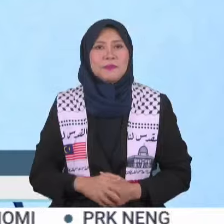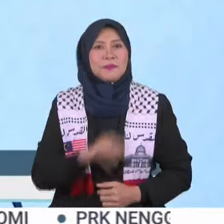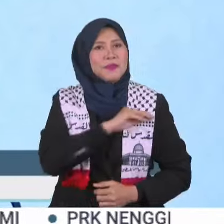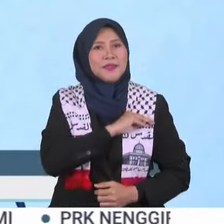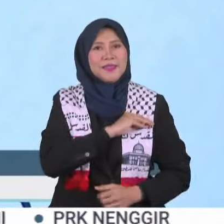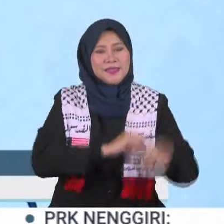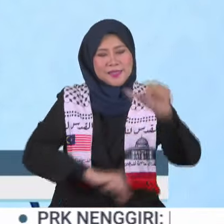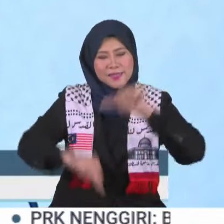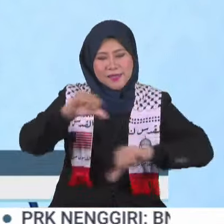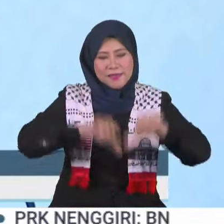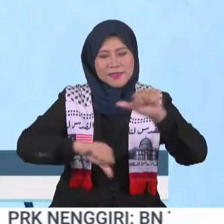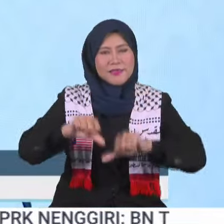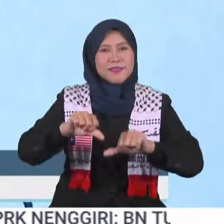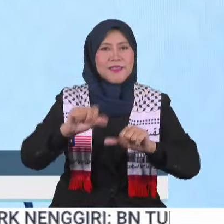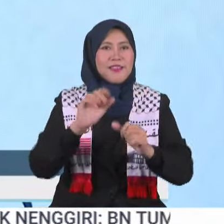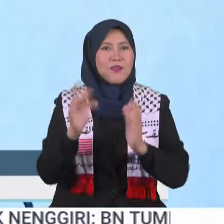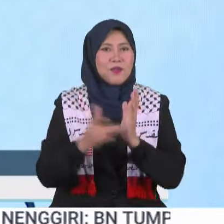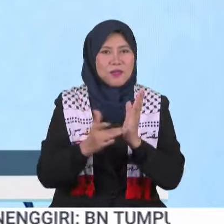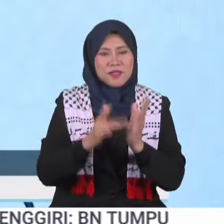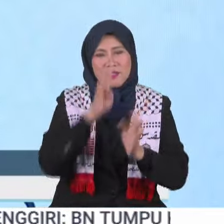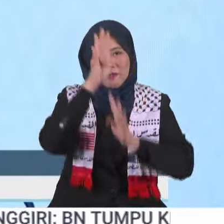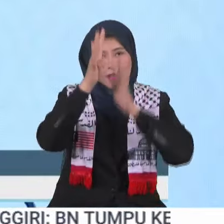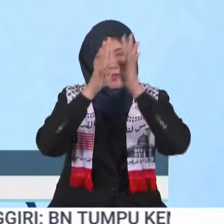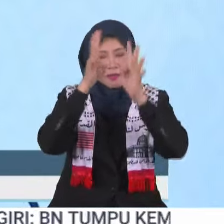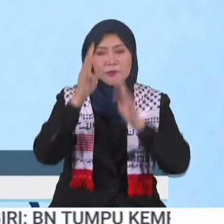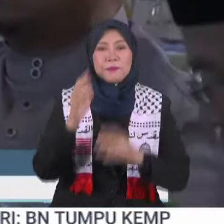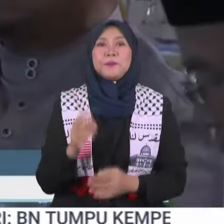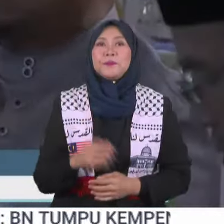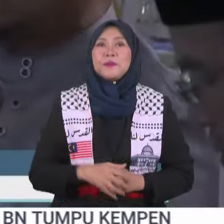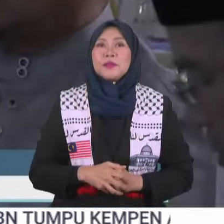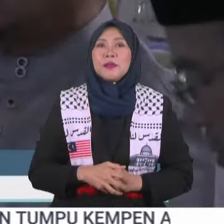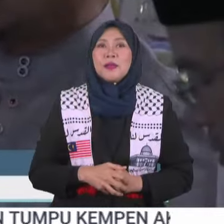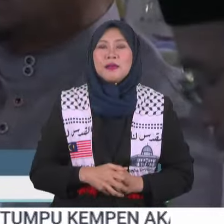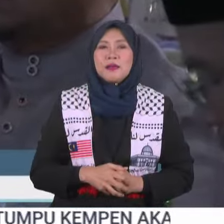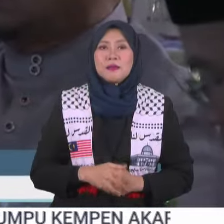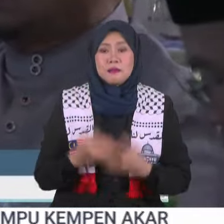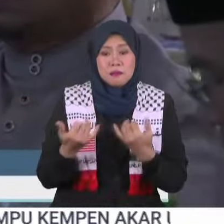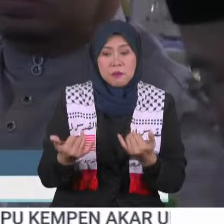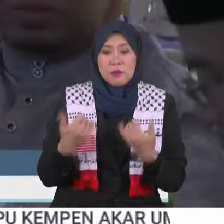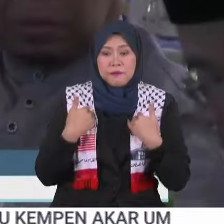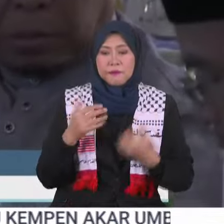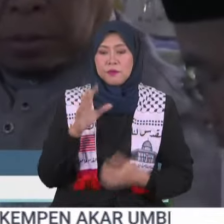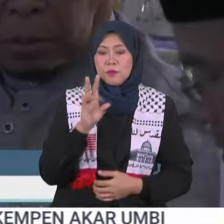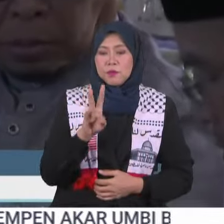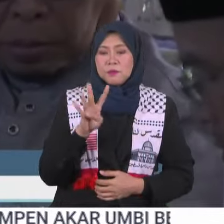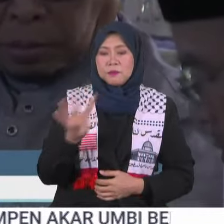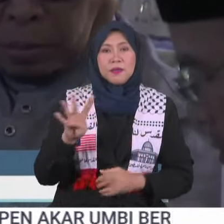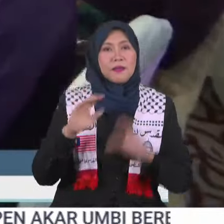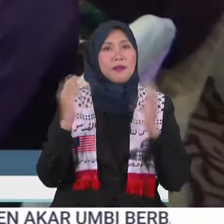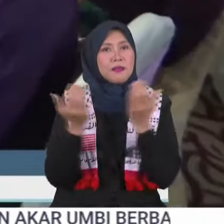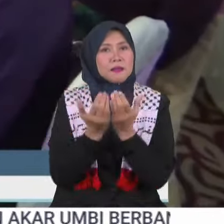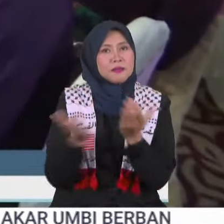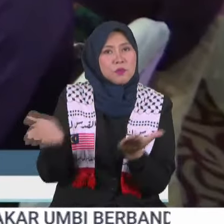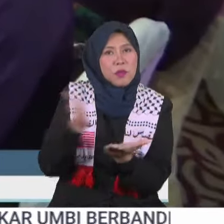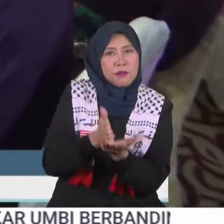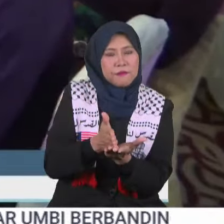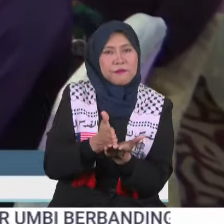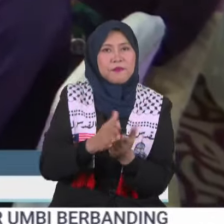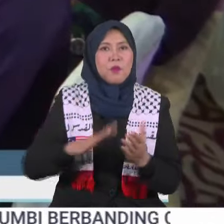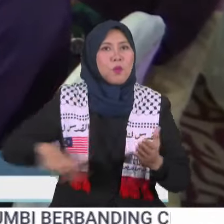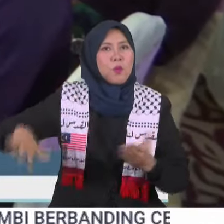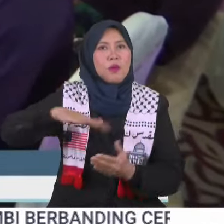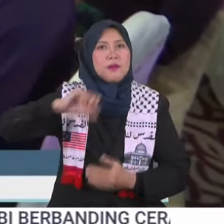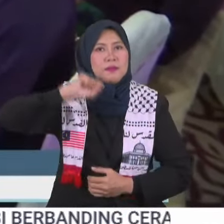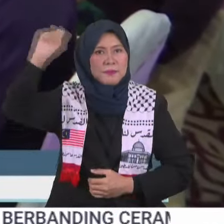Menteri Sains, Teknologi dan Inovasi Datuk Muhammad Arifin Muhammad Arif berkata ketika ini terdapat 74 kelas bimbingan mualaf di seluruh